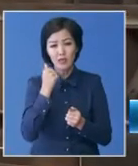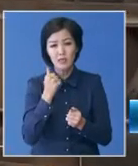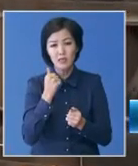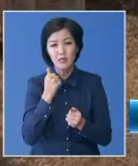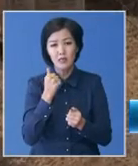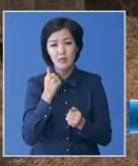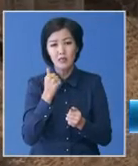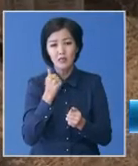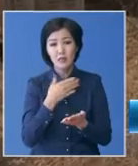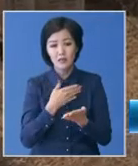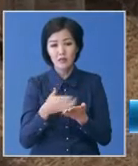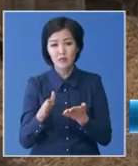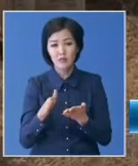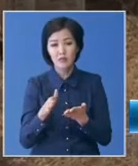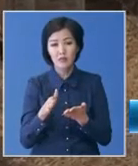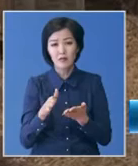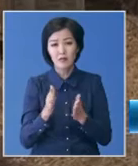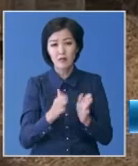іздейміз, қарастырамыз, бірдеме.